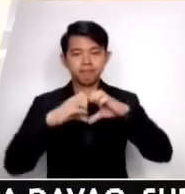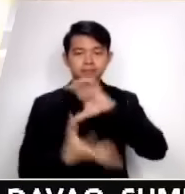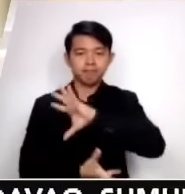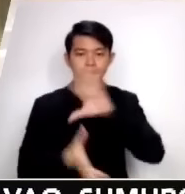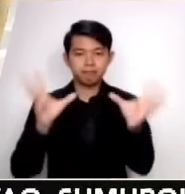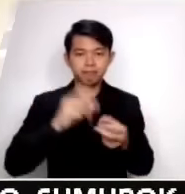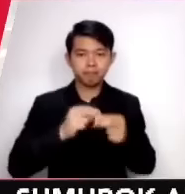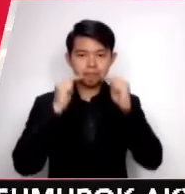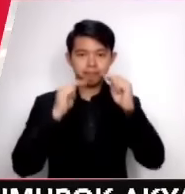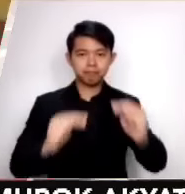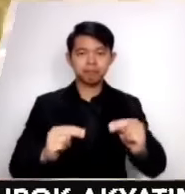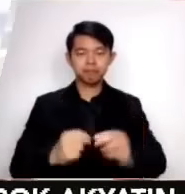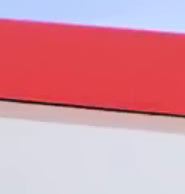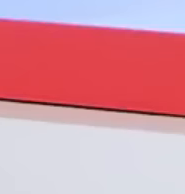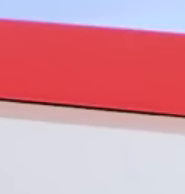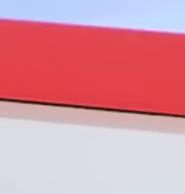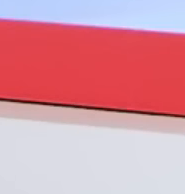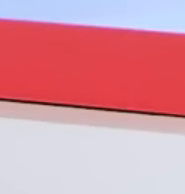News.